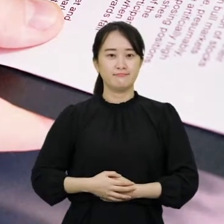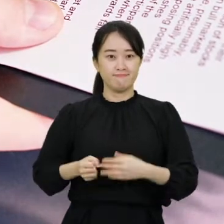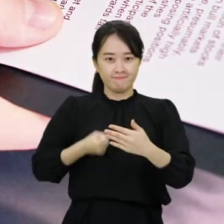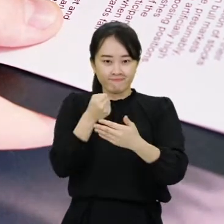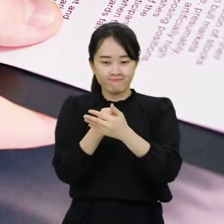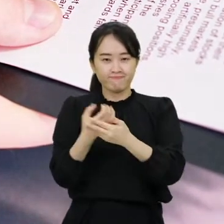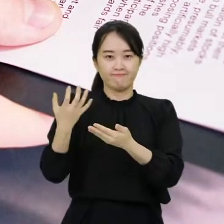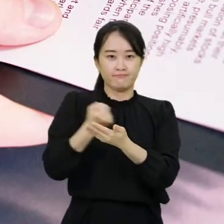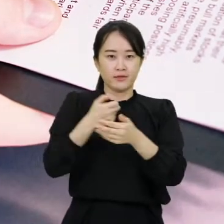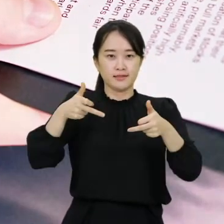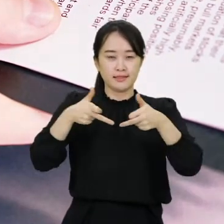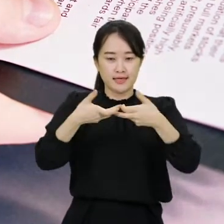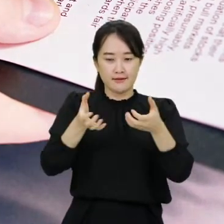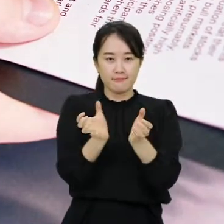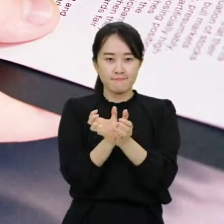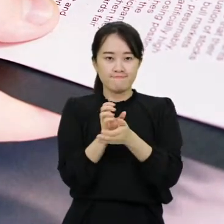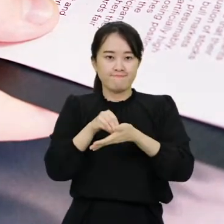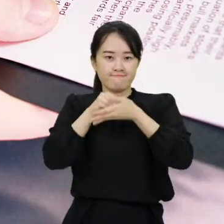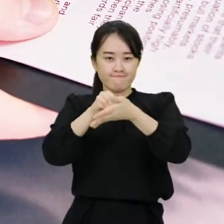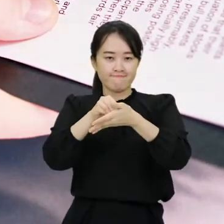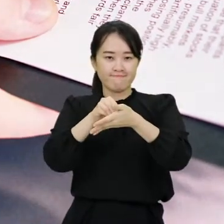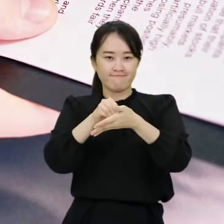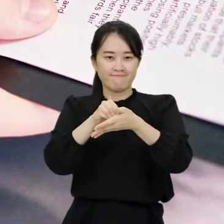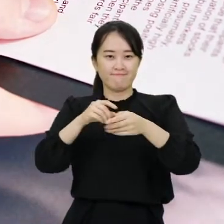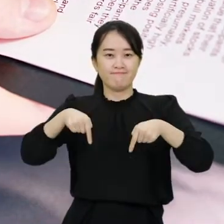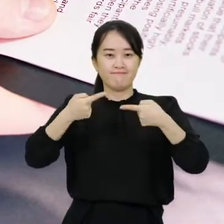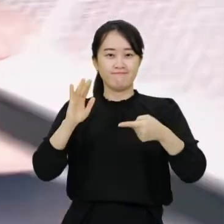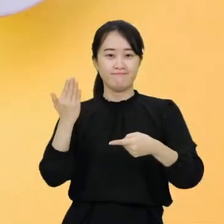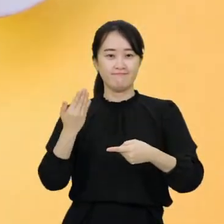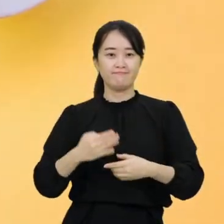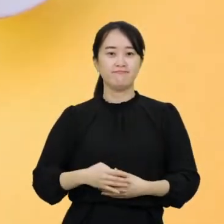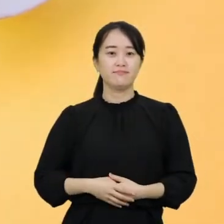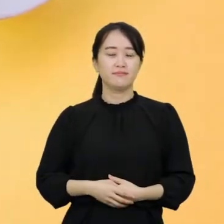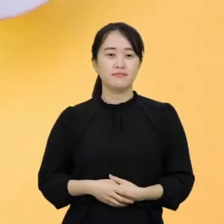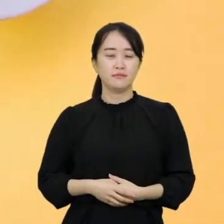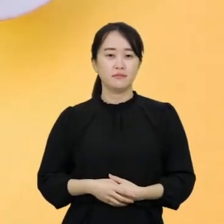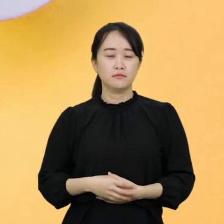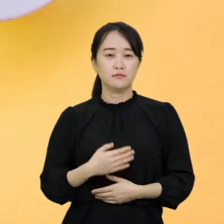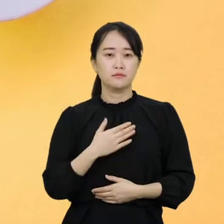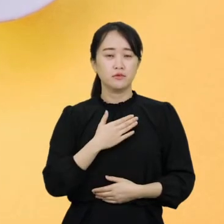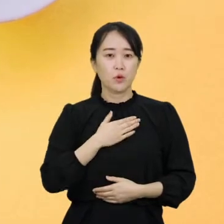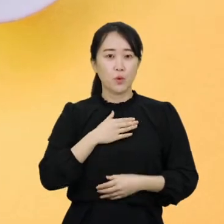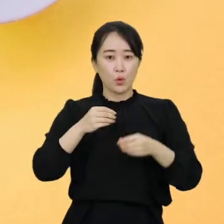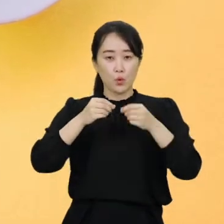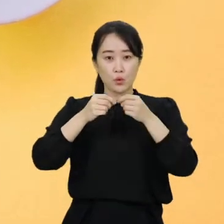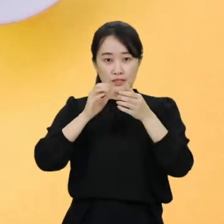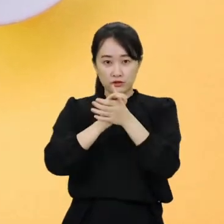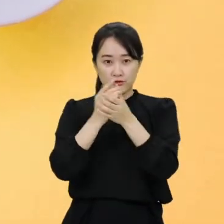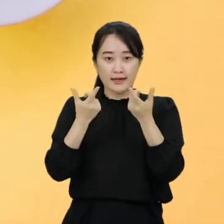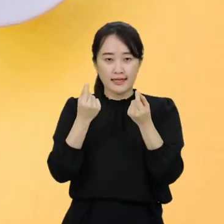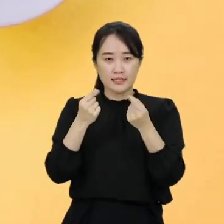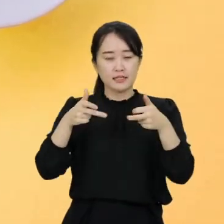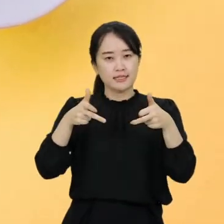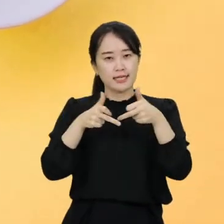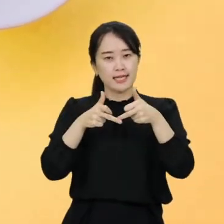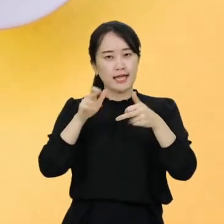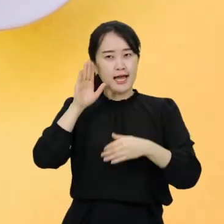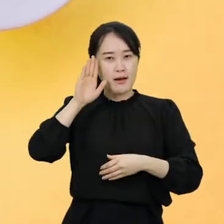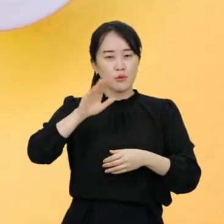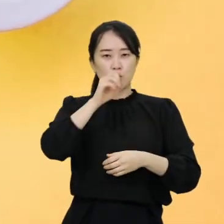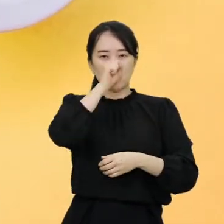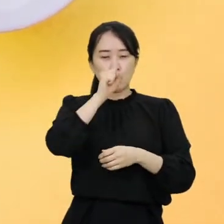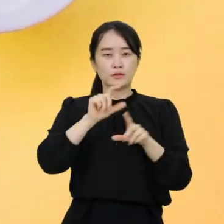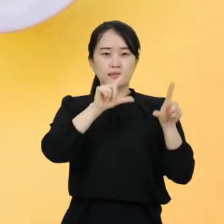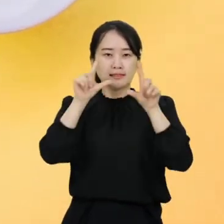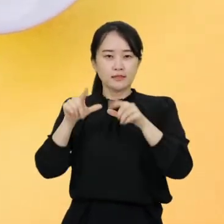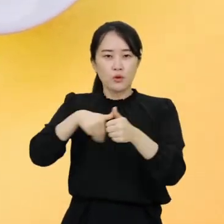내어 장애인 단체에 가입해 사회운동에 참여하게 되었어요. 저는 동료들과 함께 장애인이 더 살기 좋은 세상을